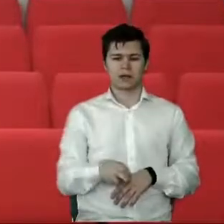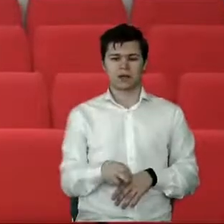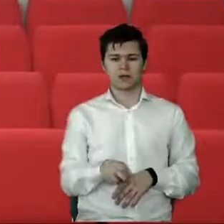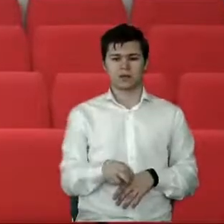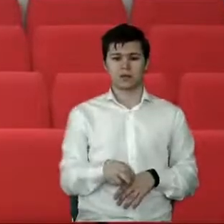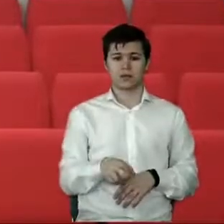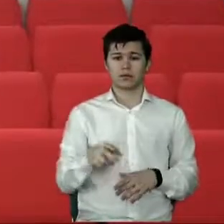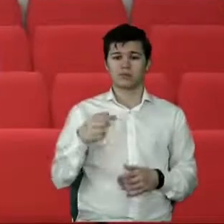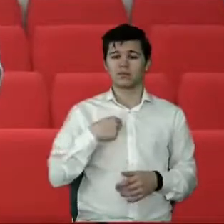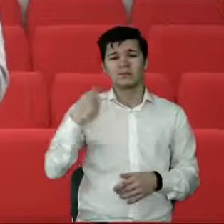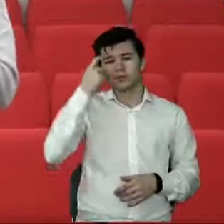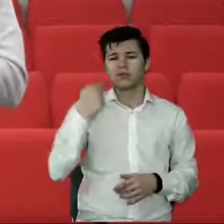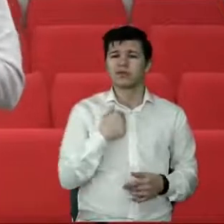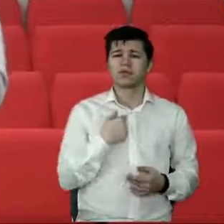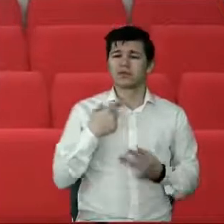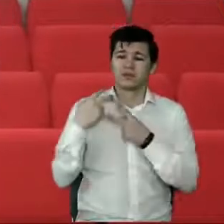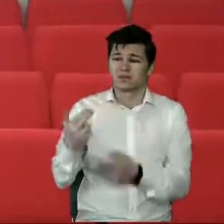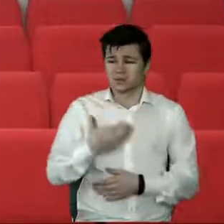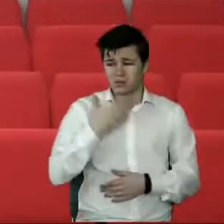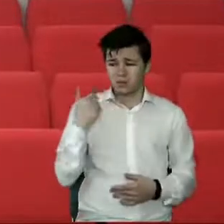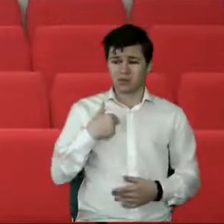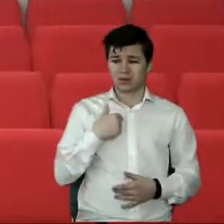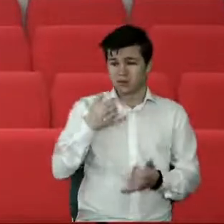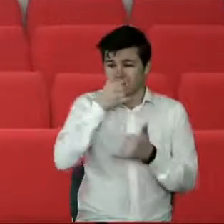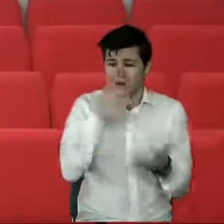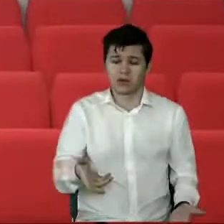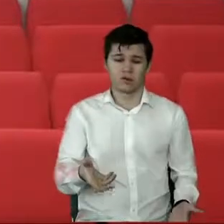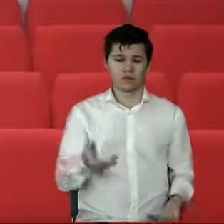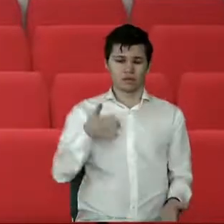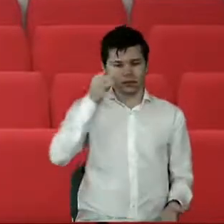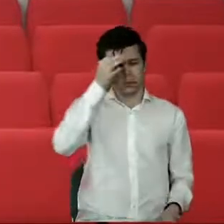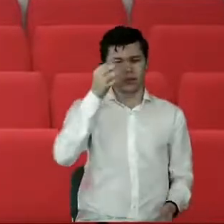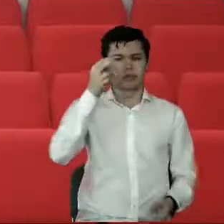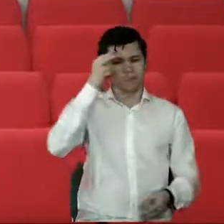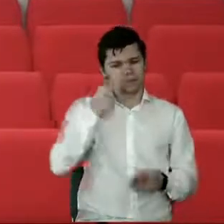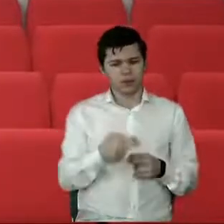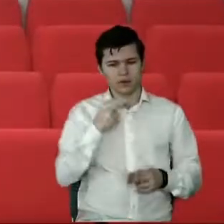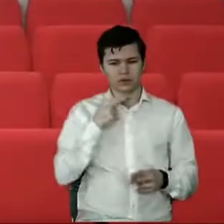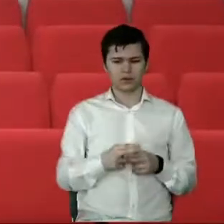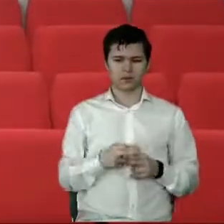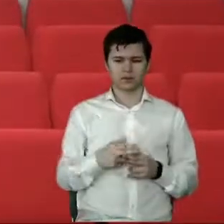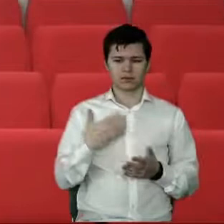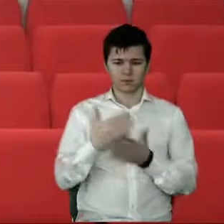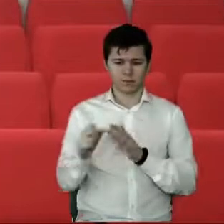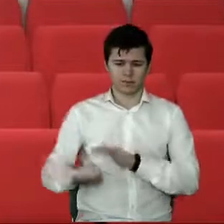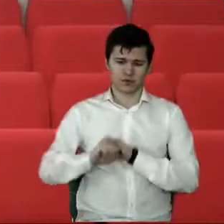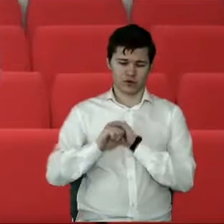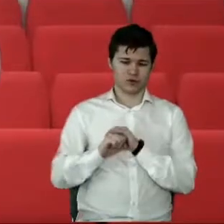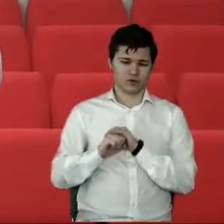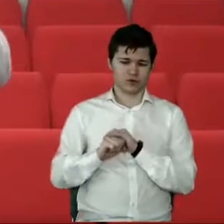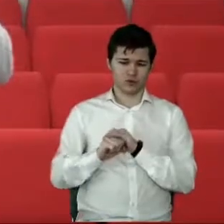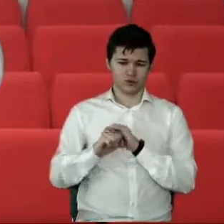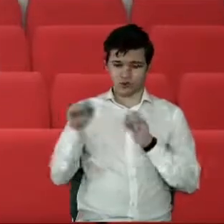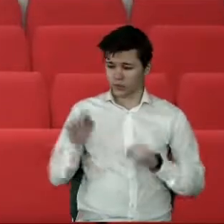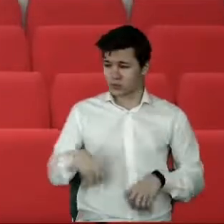считаешь, что я не Илия, я не могу ничего сделать, вспомни о братьях и сестрах, которые могут тебя поддержать, которые могут